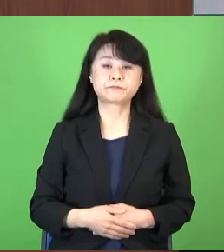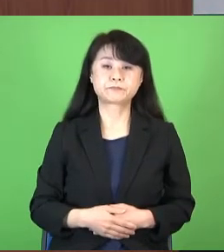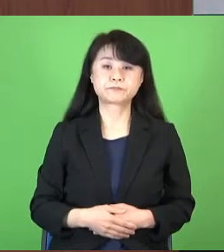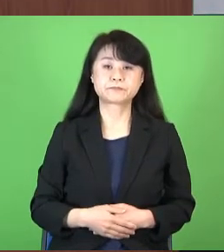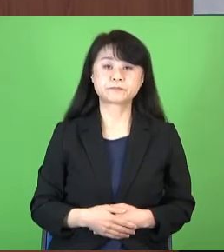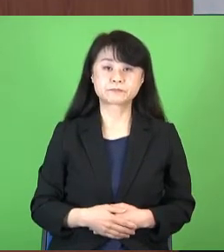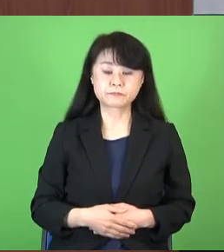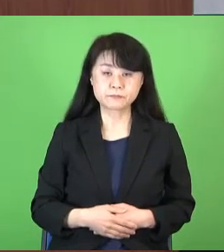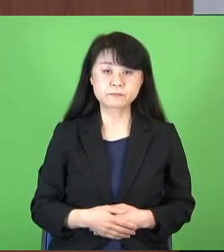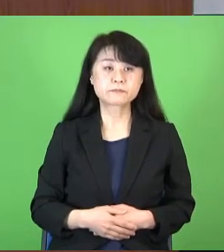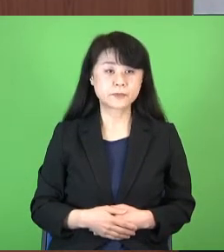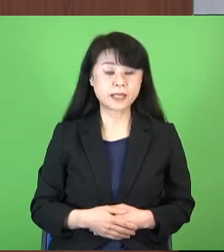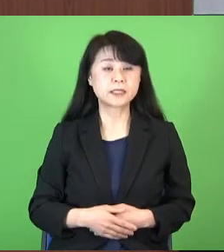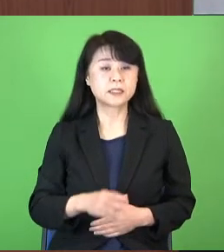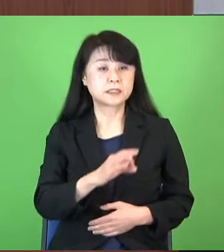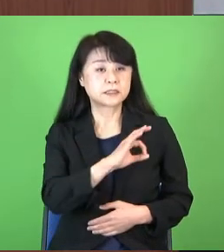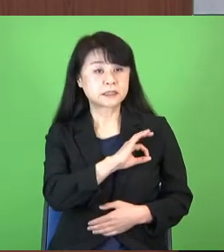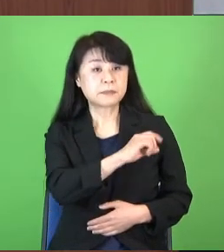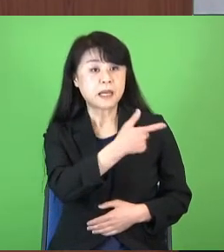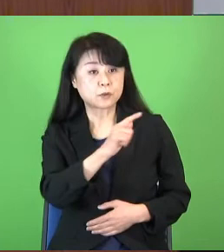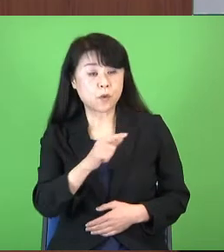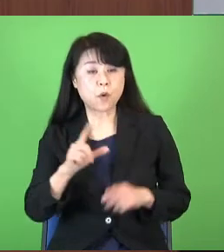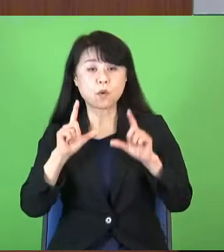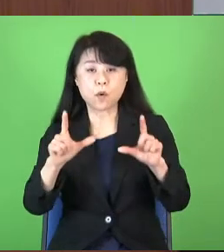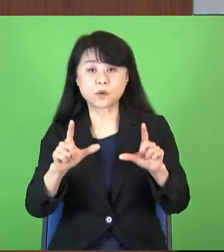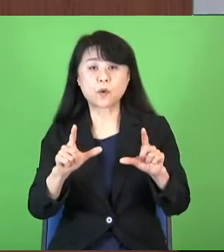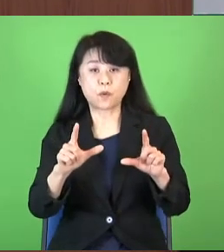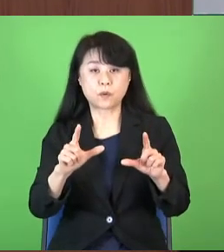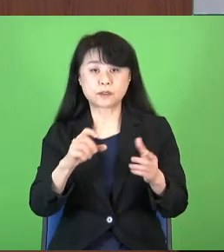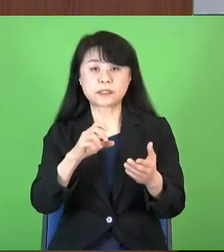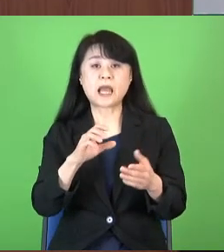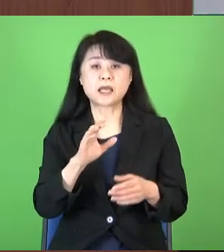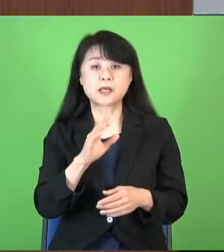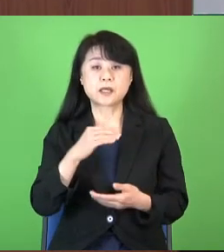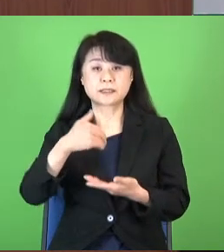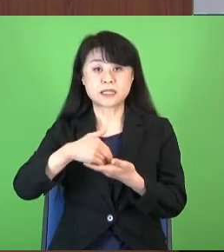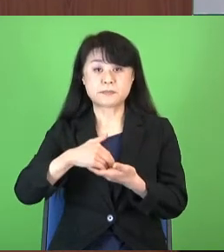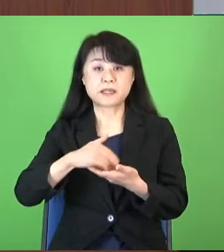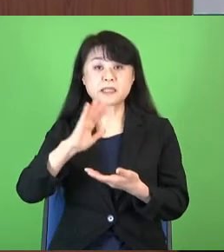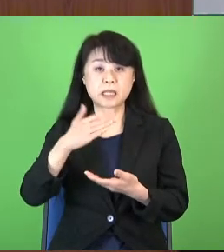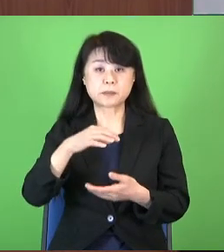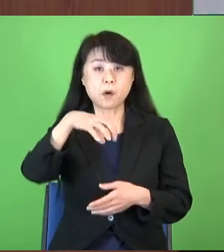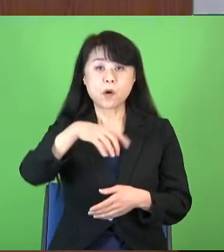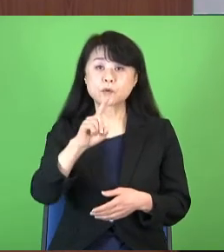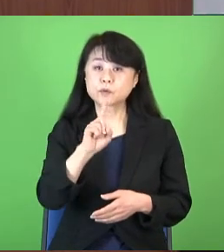氏名等を公表とあるんですかどこまで公表されるんでしょうか